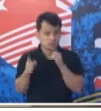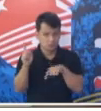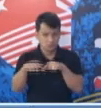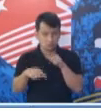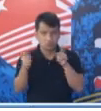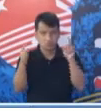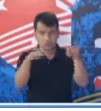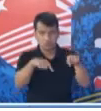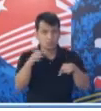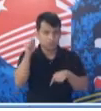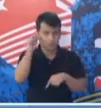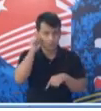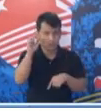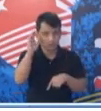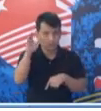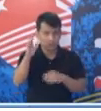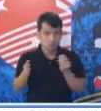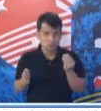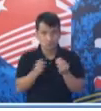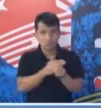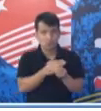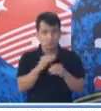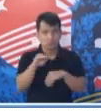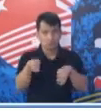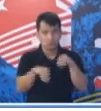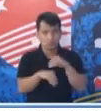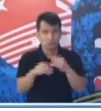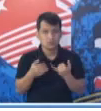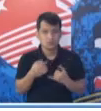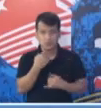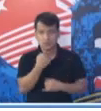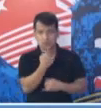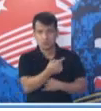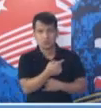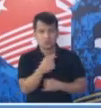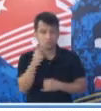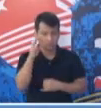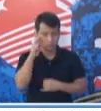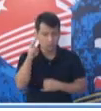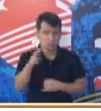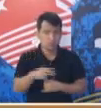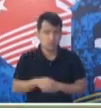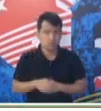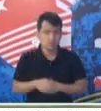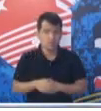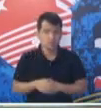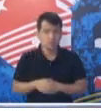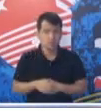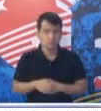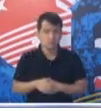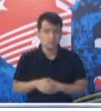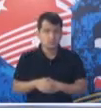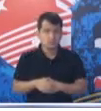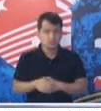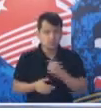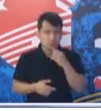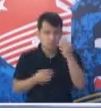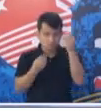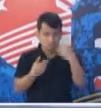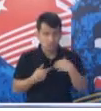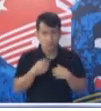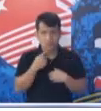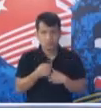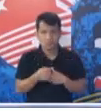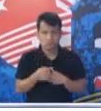Cayetano matapos masipa sa pwesto pero may patutsada siya kay Velasco. So you told me palabra de